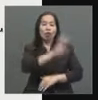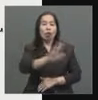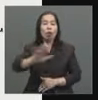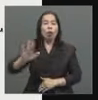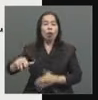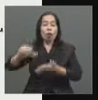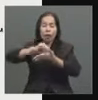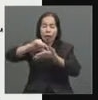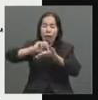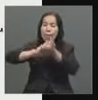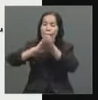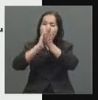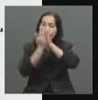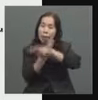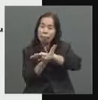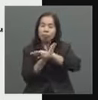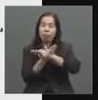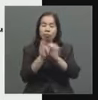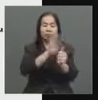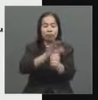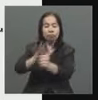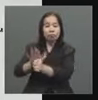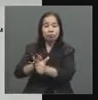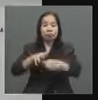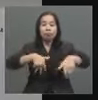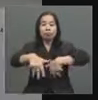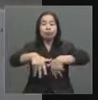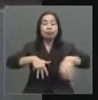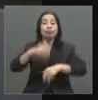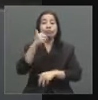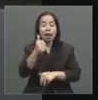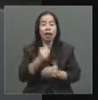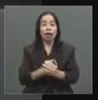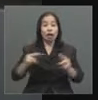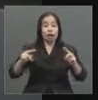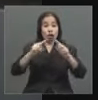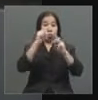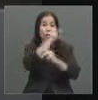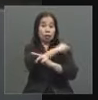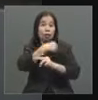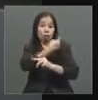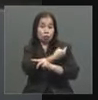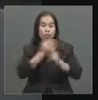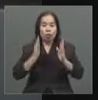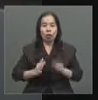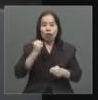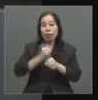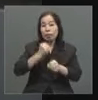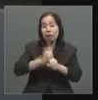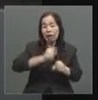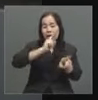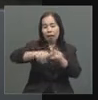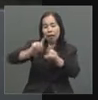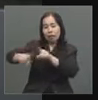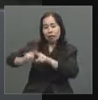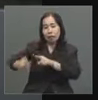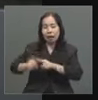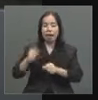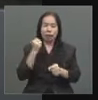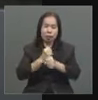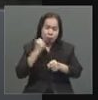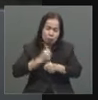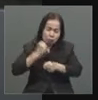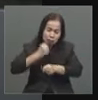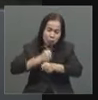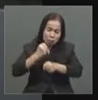ที่จะดูแลพี่น้องประชาชนโดยกระทรวงสาธารณสุขโดยเจ้าหน้าที่ทั้งหลายที่ทำงานกันอยู่